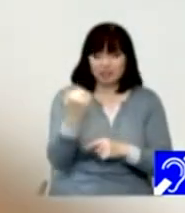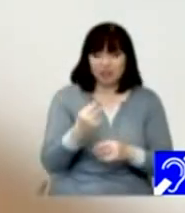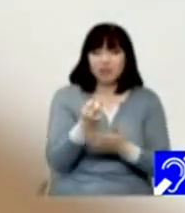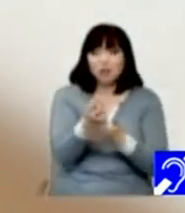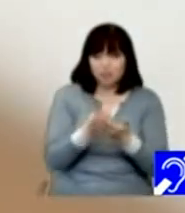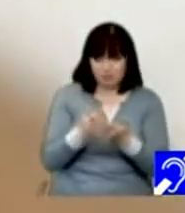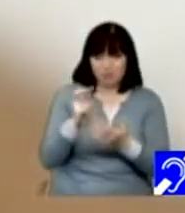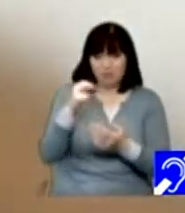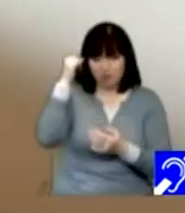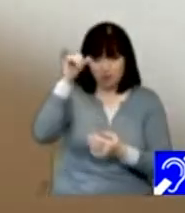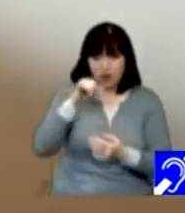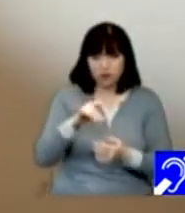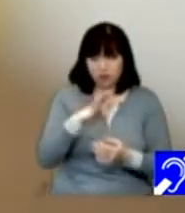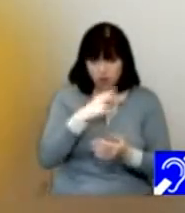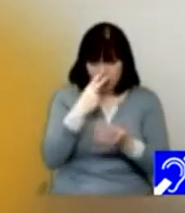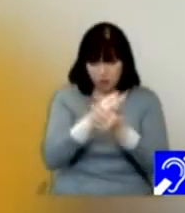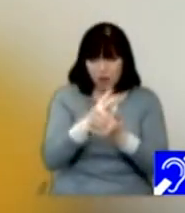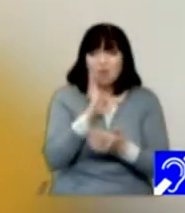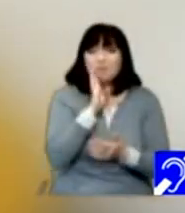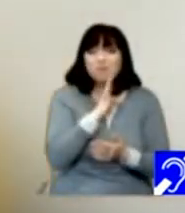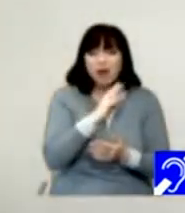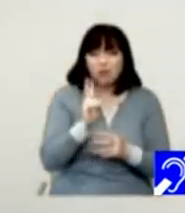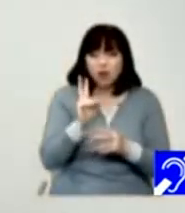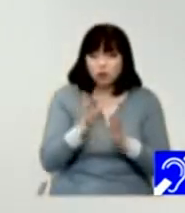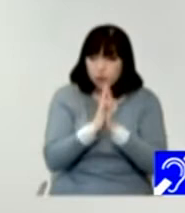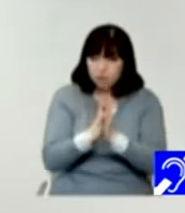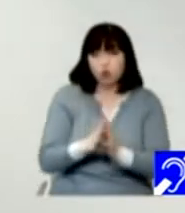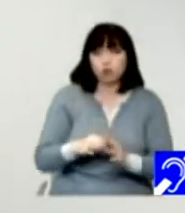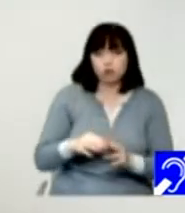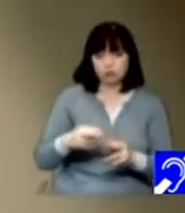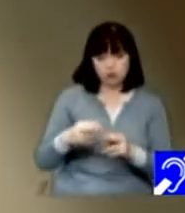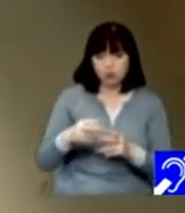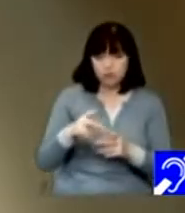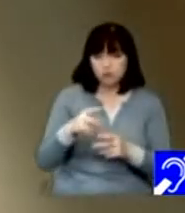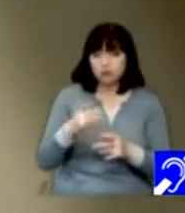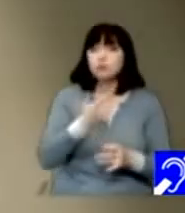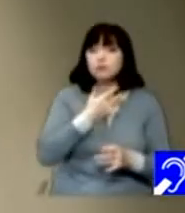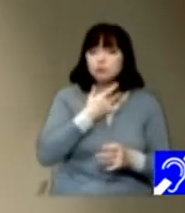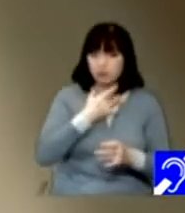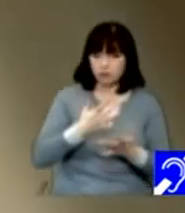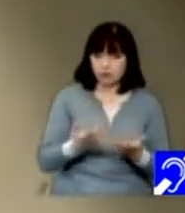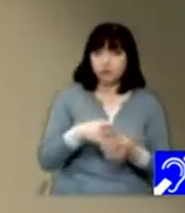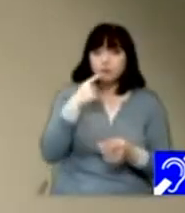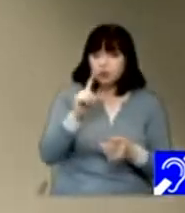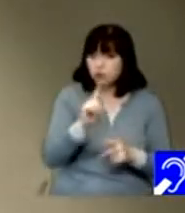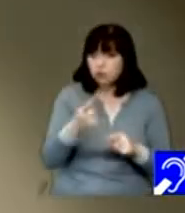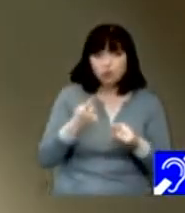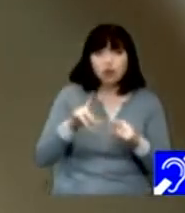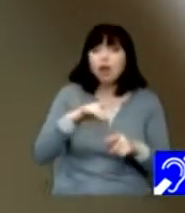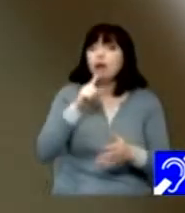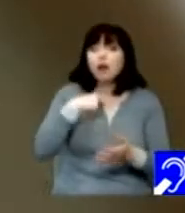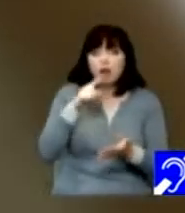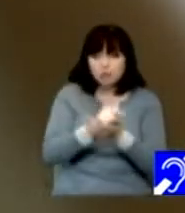spitalului din Bălți. Imaginile au fost postate de o mamă care cere socoteala administrației spitalului. Conducerea instituției a susținut că